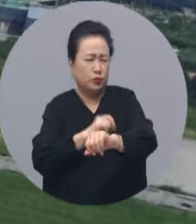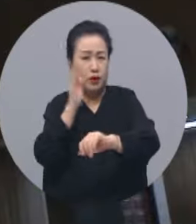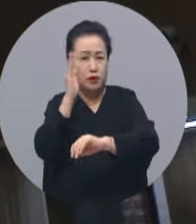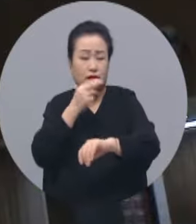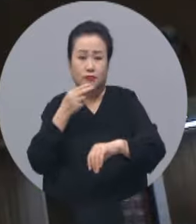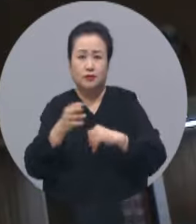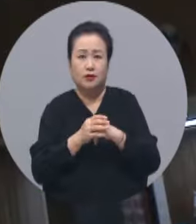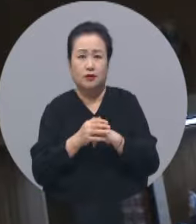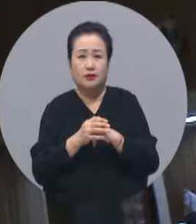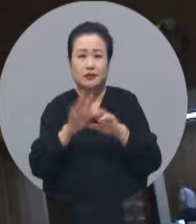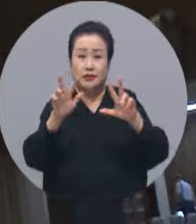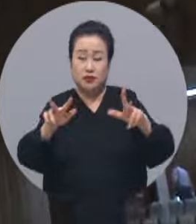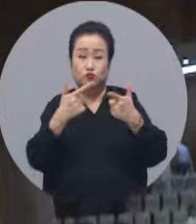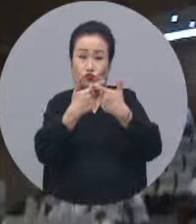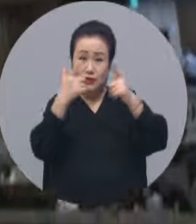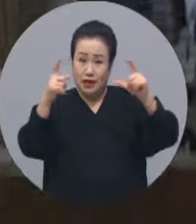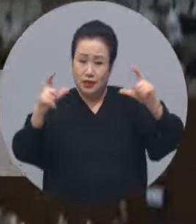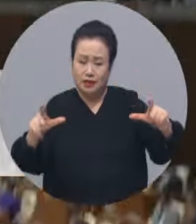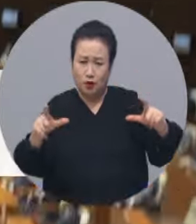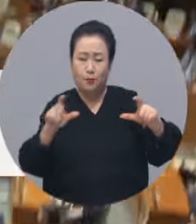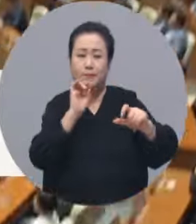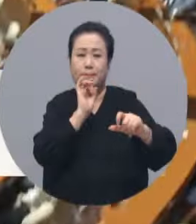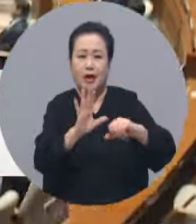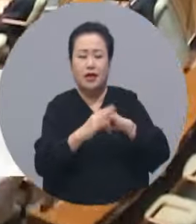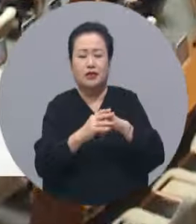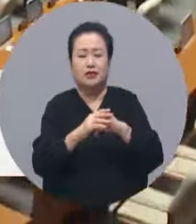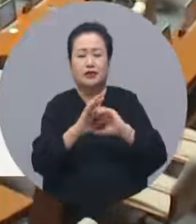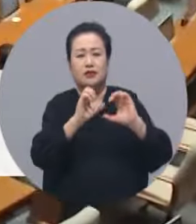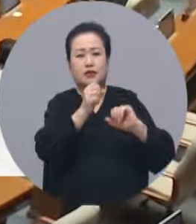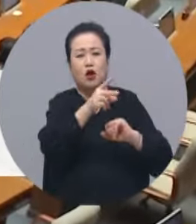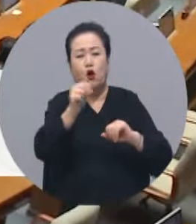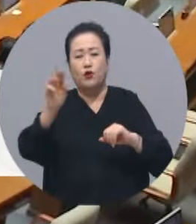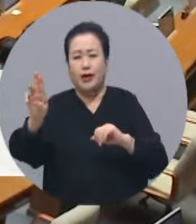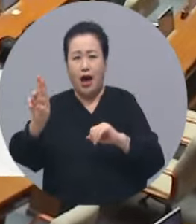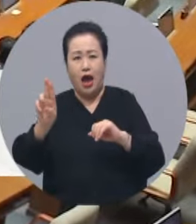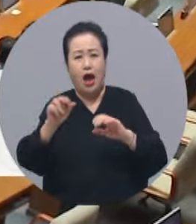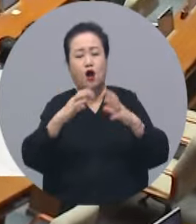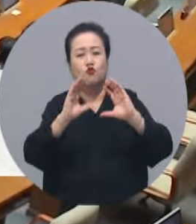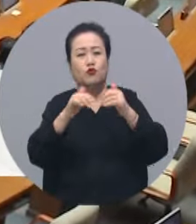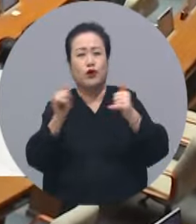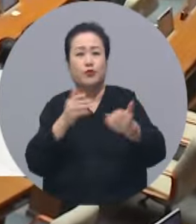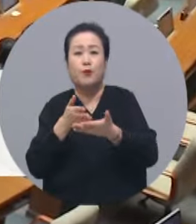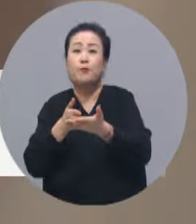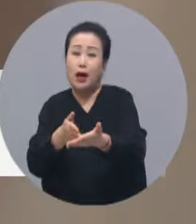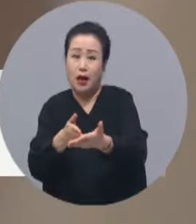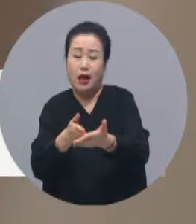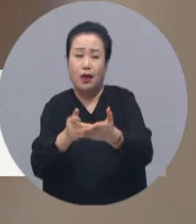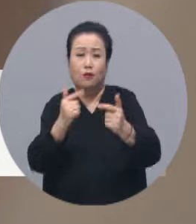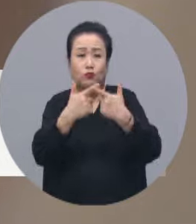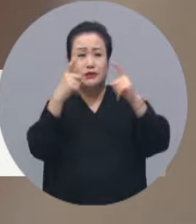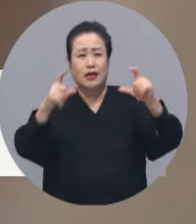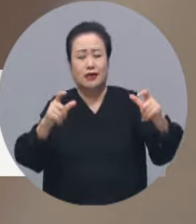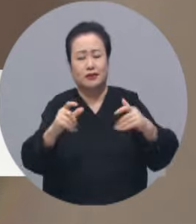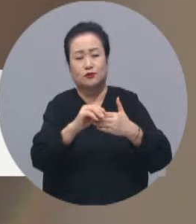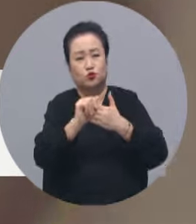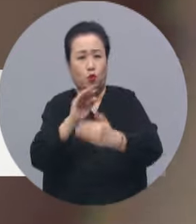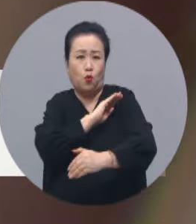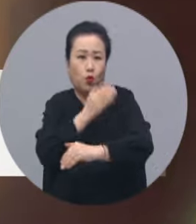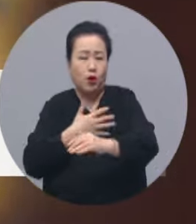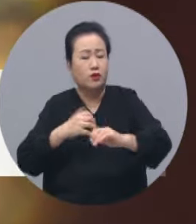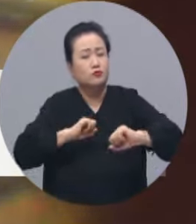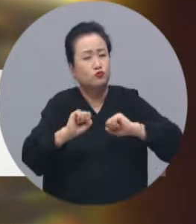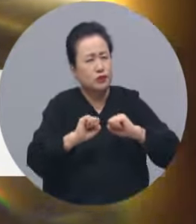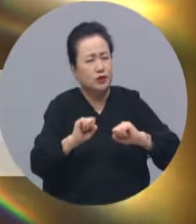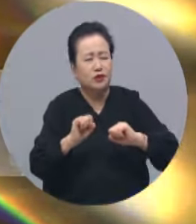있습니다. 현재 부산에서만 유일하게 여야 국회의원들이 법안을 발의한 상태. 부산이 주도권을 갖고